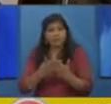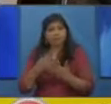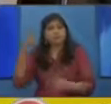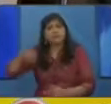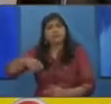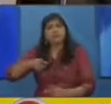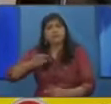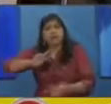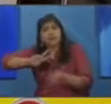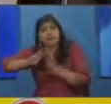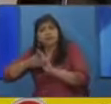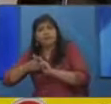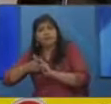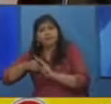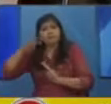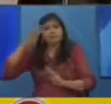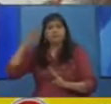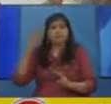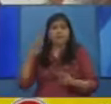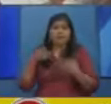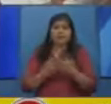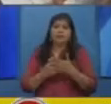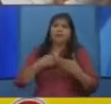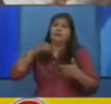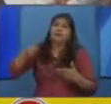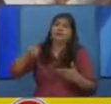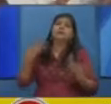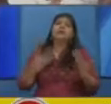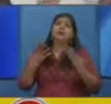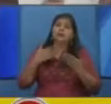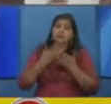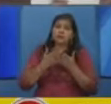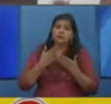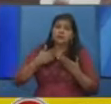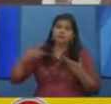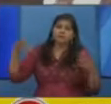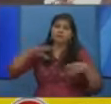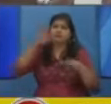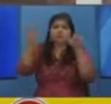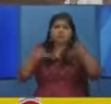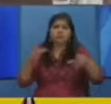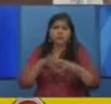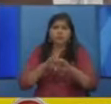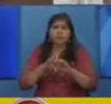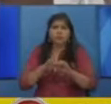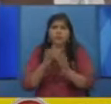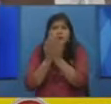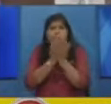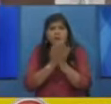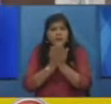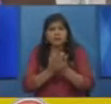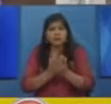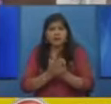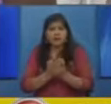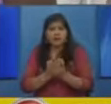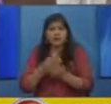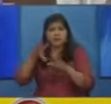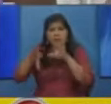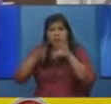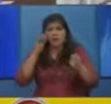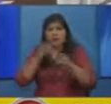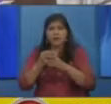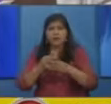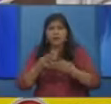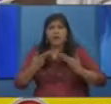एक अनोखा जुनून है। यह जुनून है दूसरों के साथ रीडिंग और लर्निंग की खुशियों